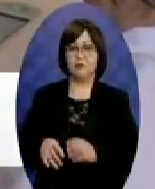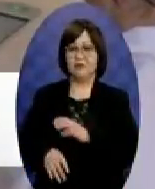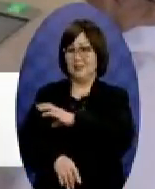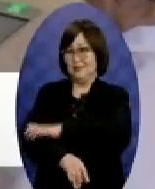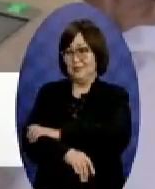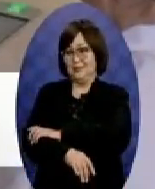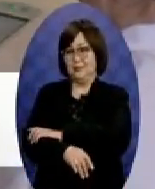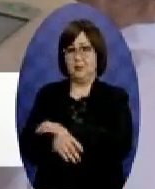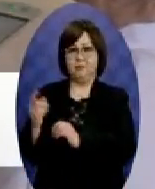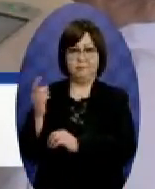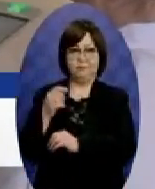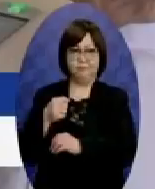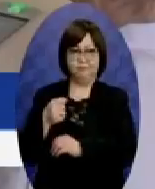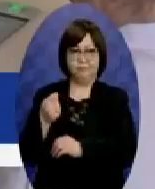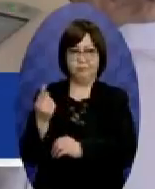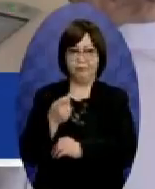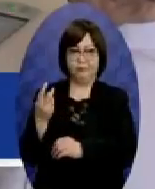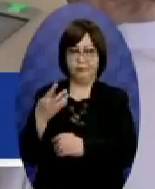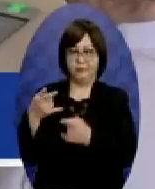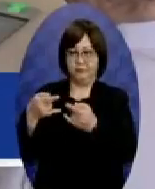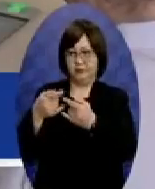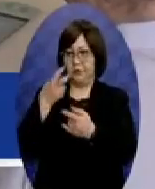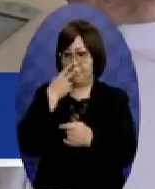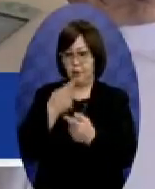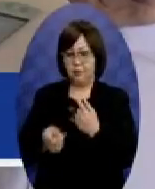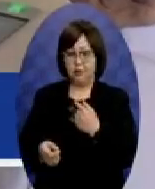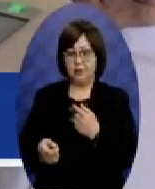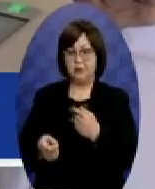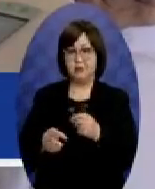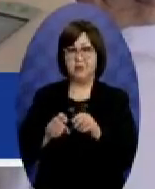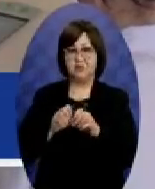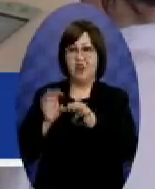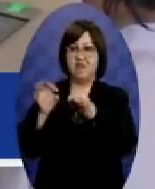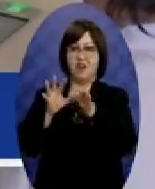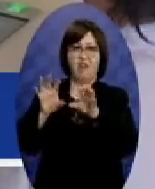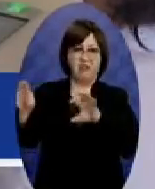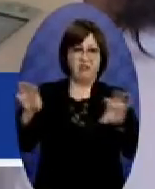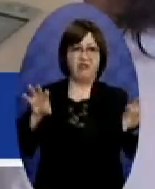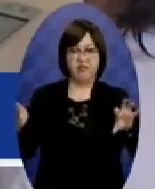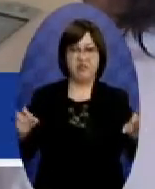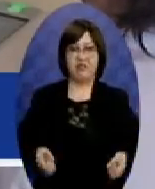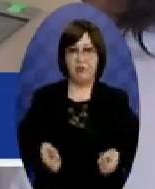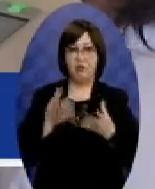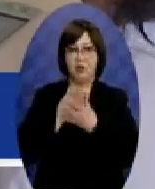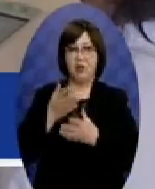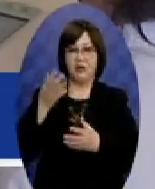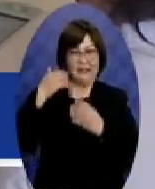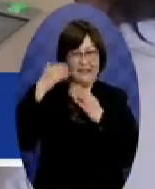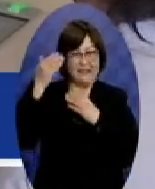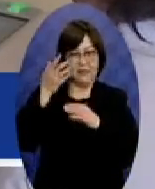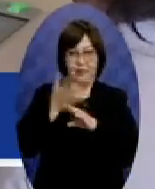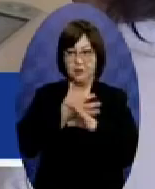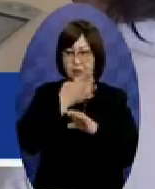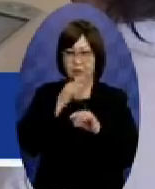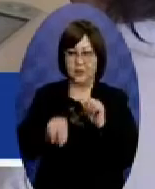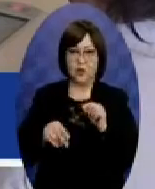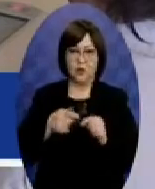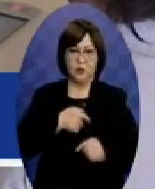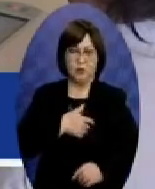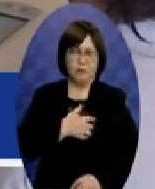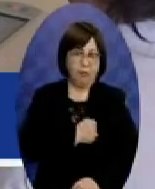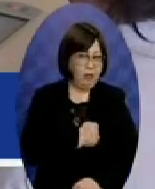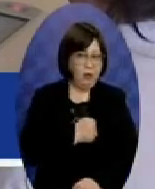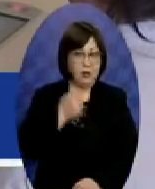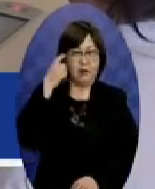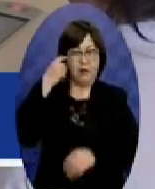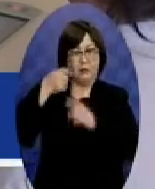цэсний даралтаа эрт хянаж, эрт илрүүлж чадвал одоо бусад одоо эрсдлээс тухайлбал зүрхний шигдээс, дархны харалтаас одоо төдий